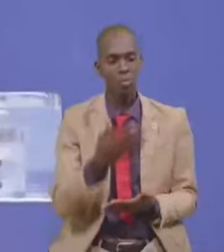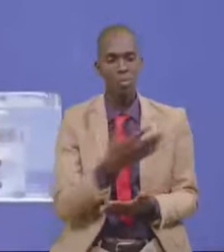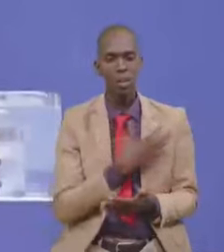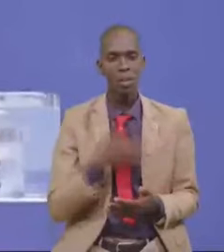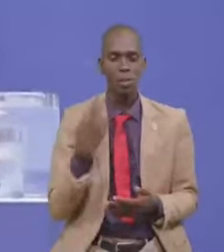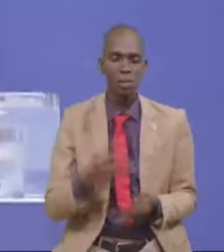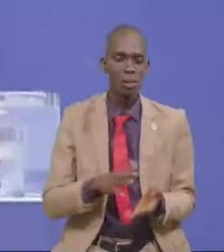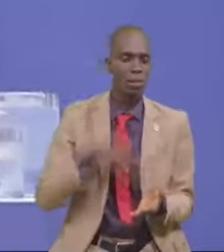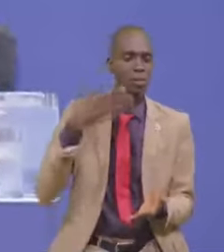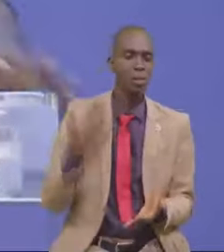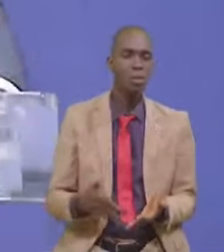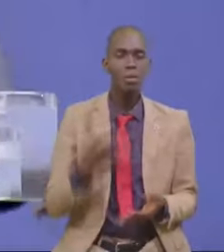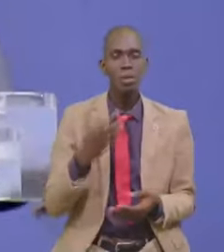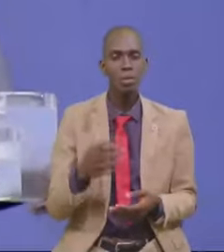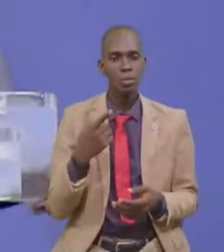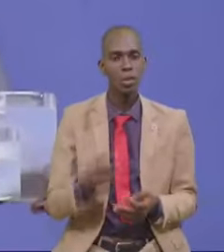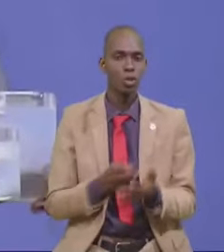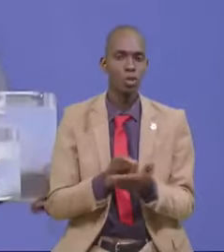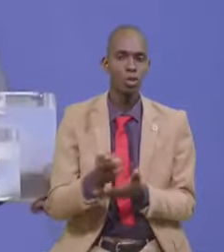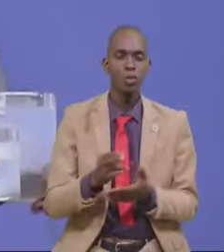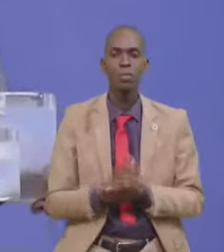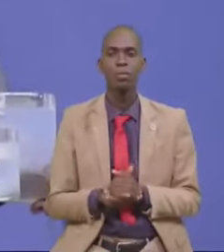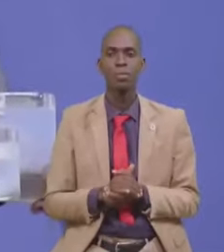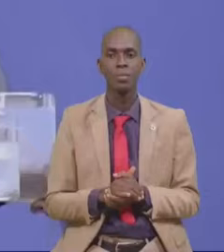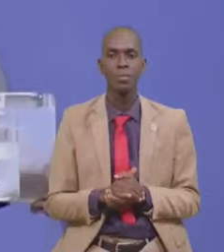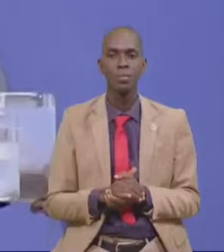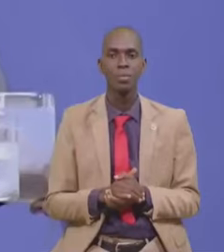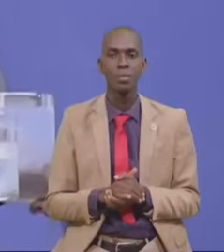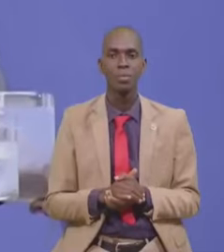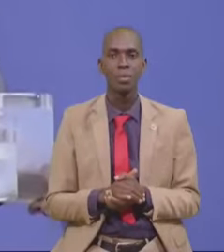L'acquisition et la valeur inestimable de la vérité.